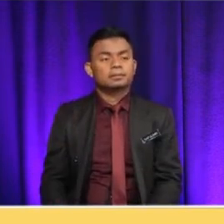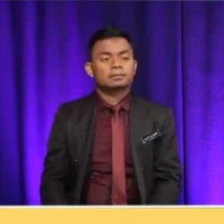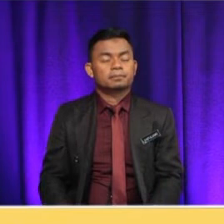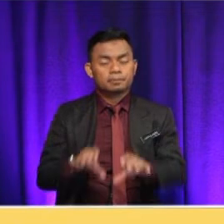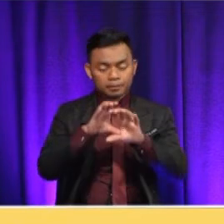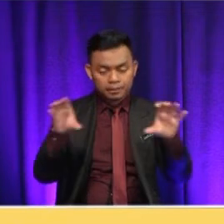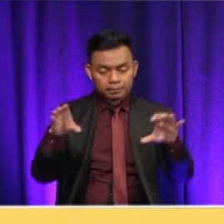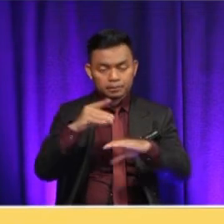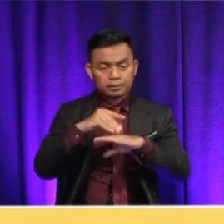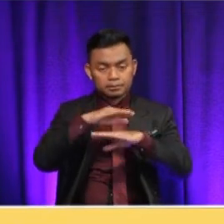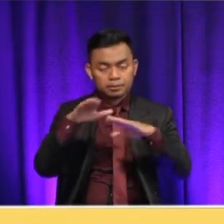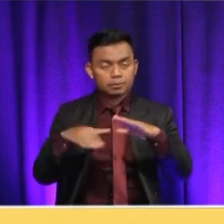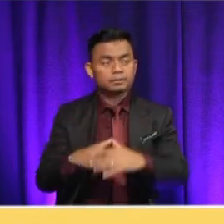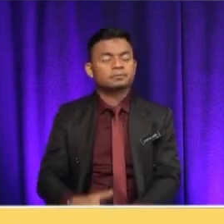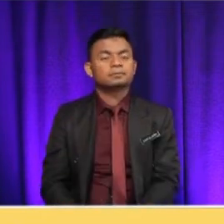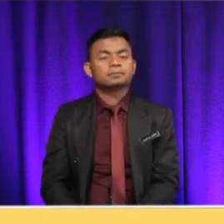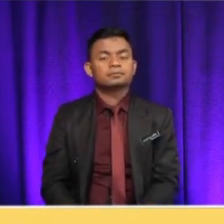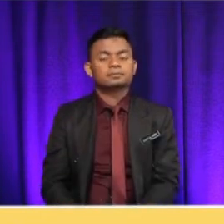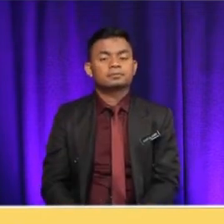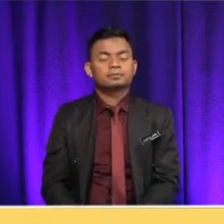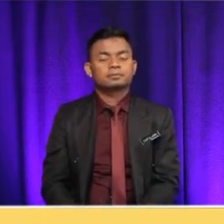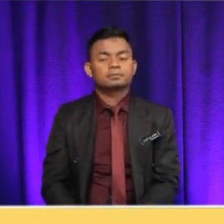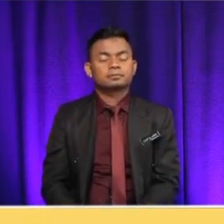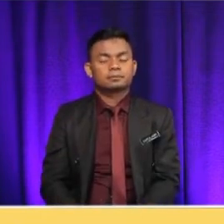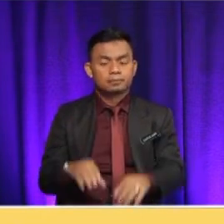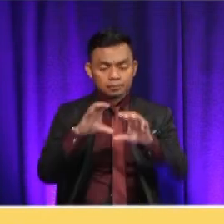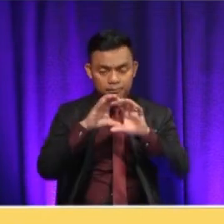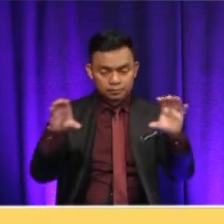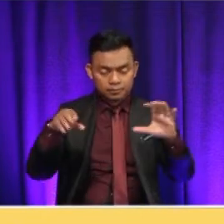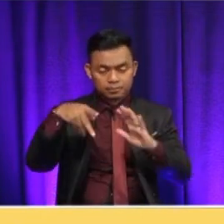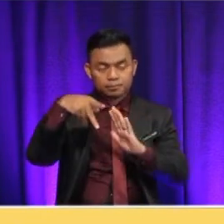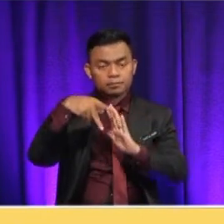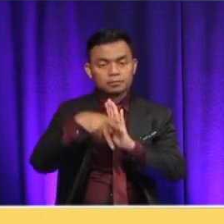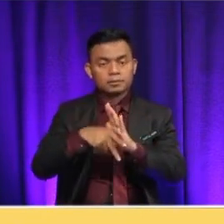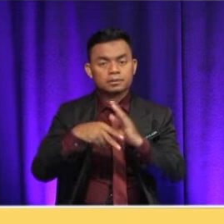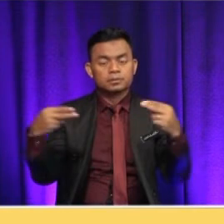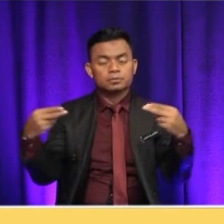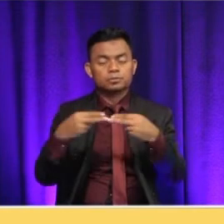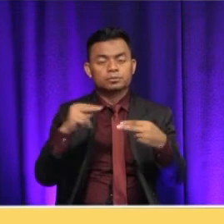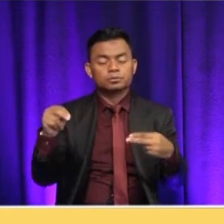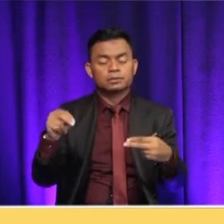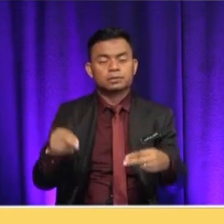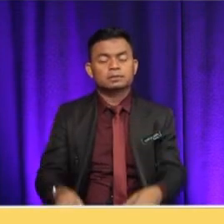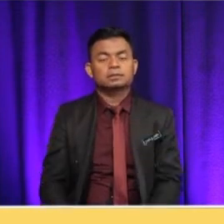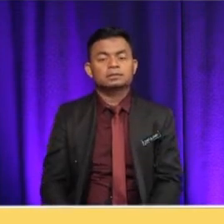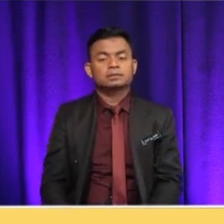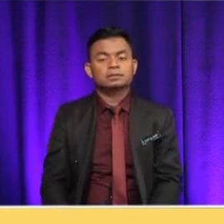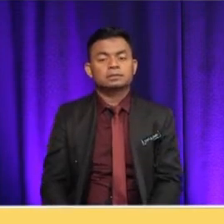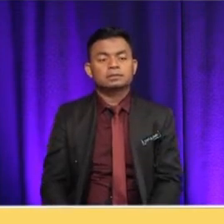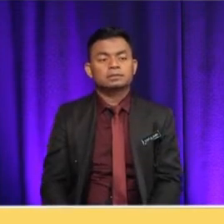tanya fungsi paip perhubungan, paip perkhidmatan, paip agihan, paip limpah.